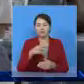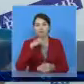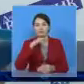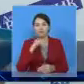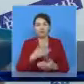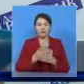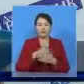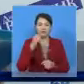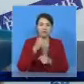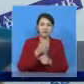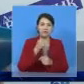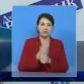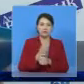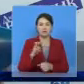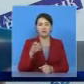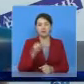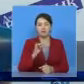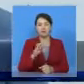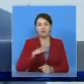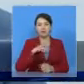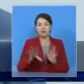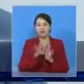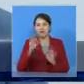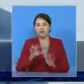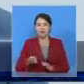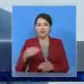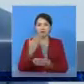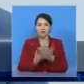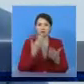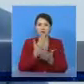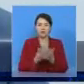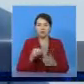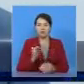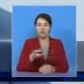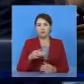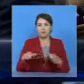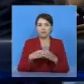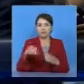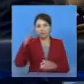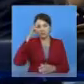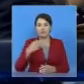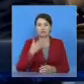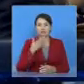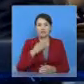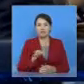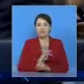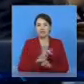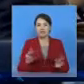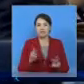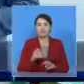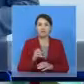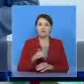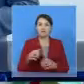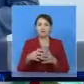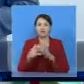активную социальную работу. Кельдыбай Испагамбетов был депутатом областного совета, председателем городского общества «Казактыле», вице-президентом Союза